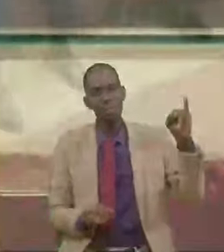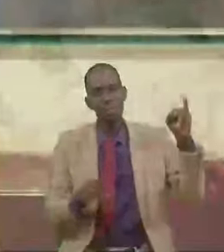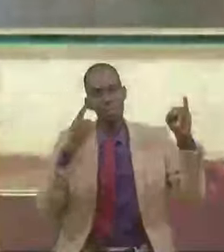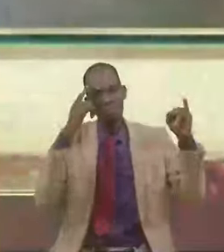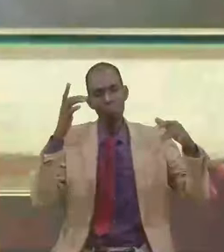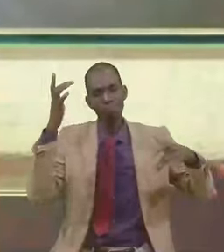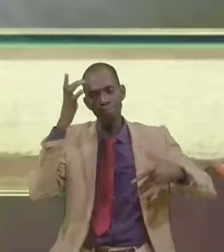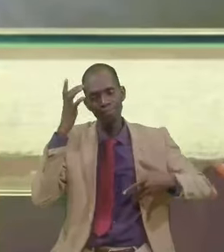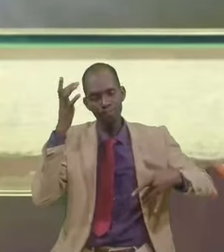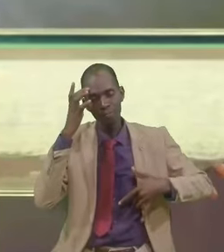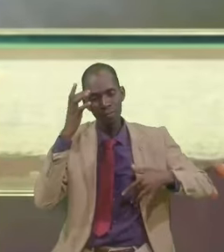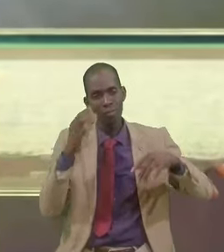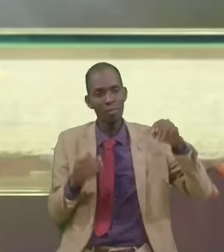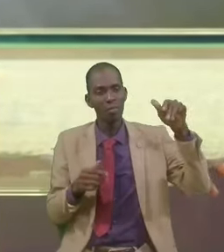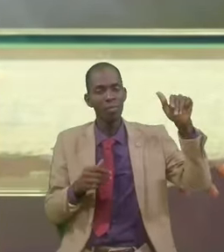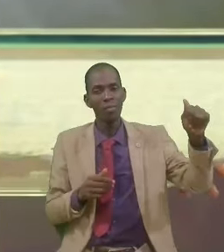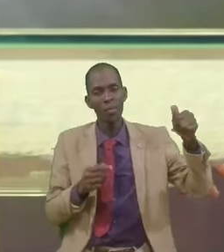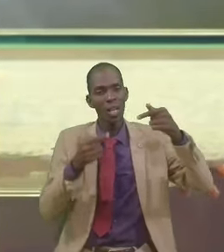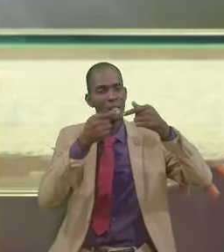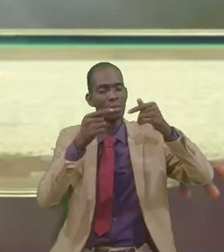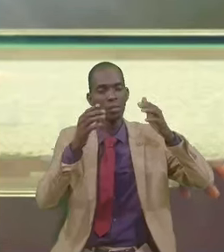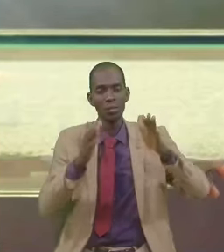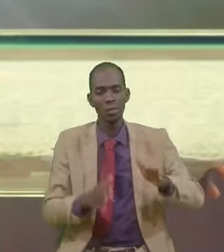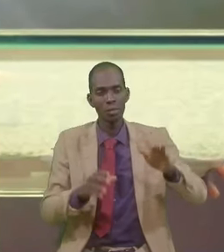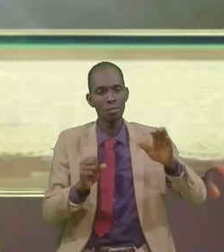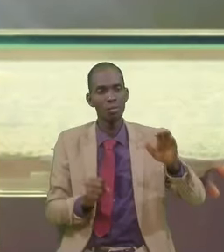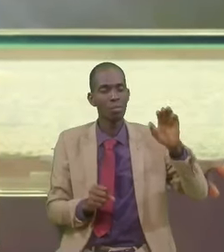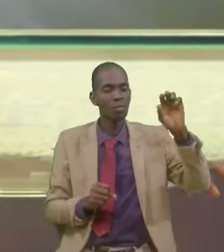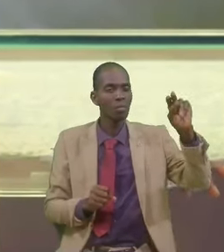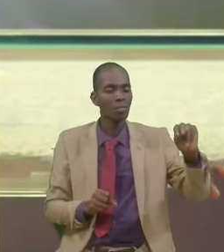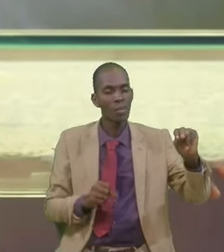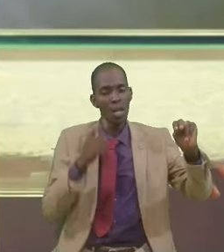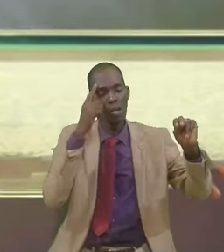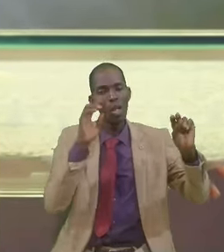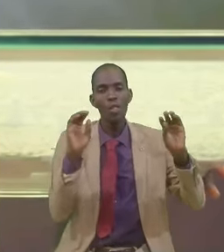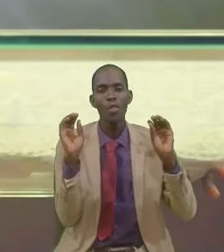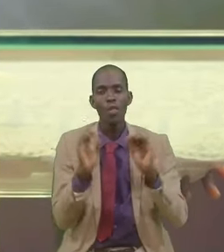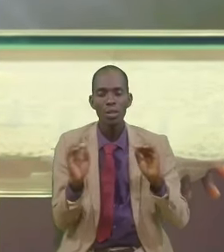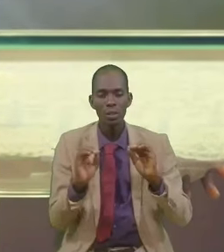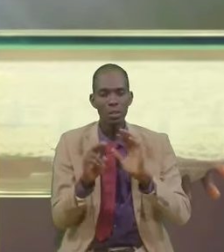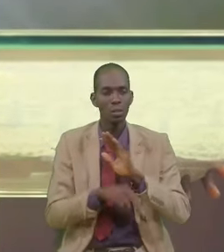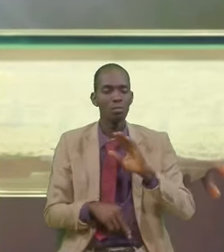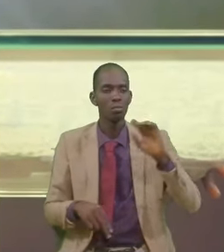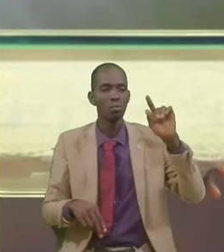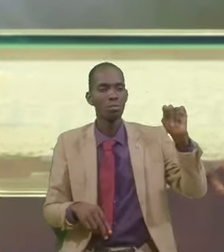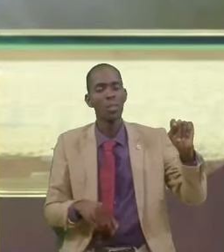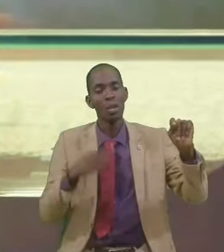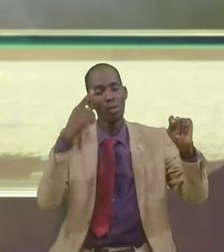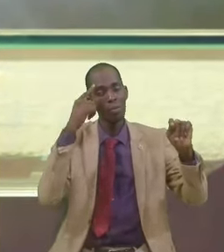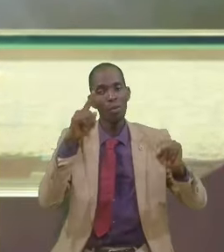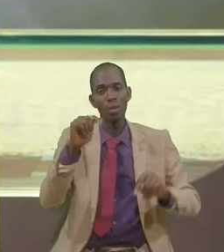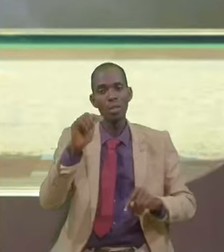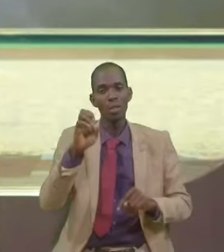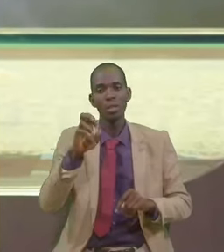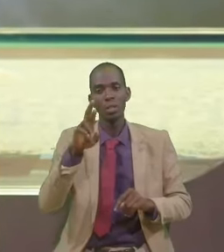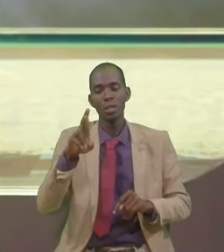a infirmité dans géant. Il y a adversaire dans géant. Il y a le rien dans géant. Il y a terreur dans